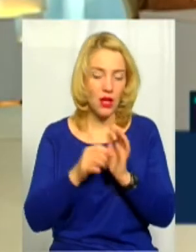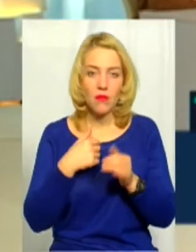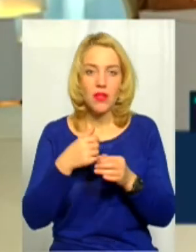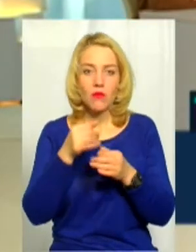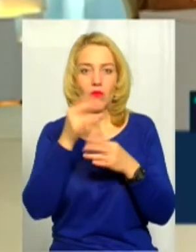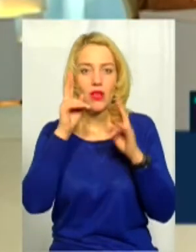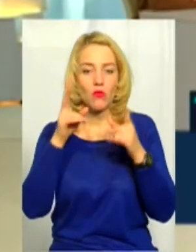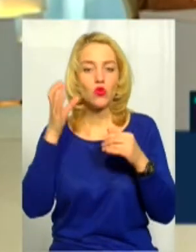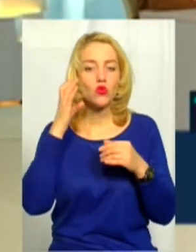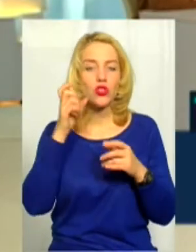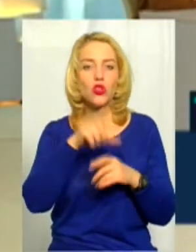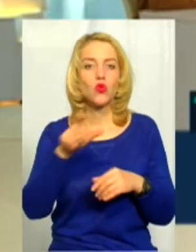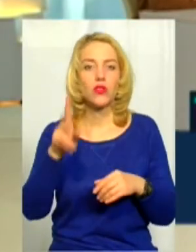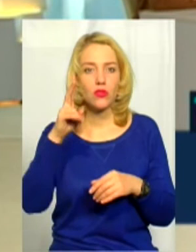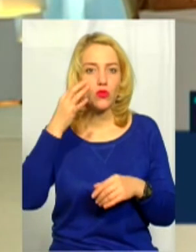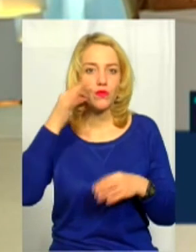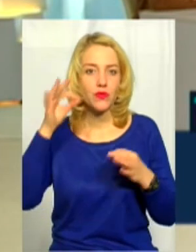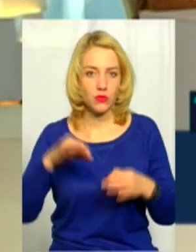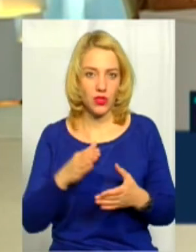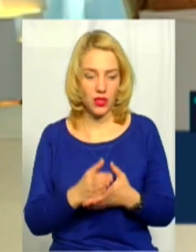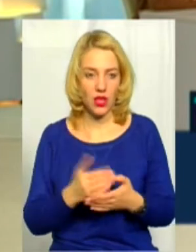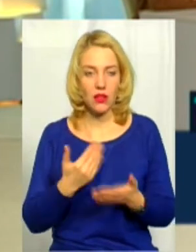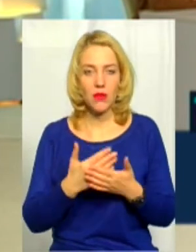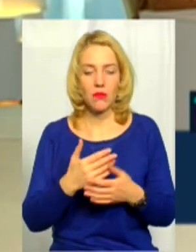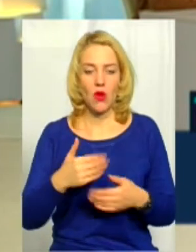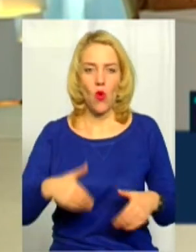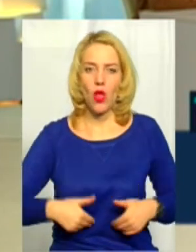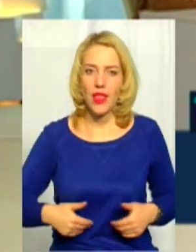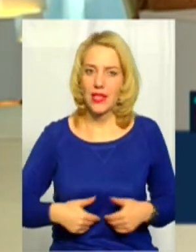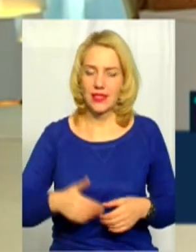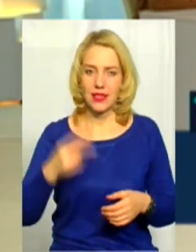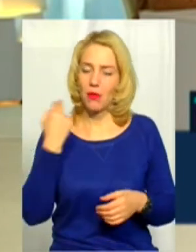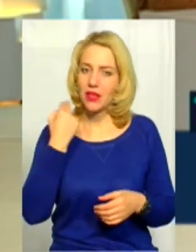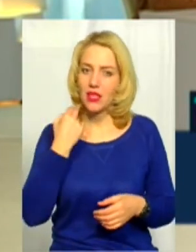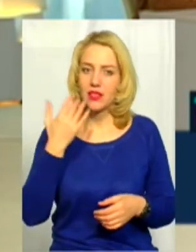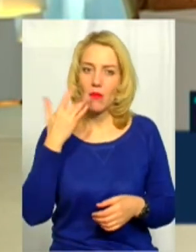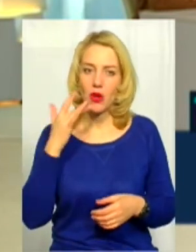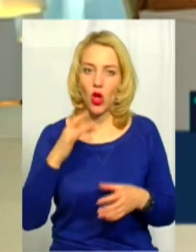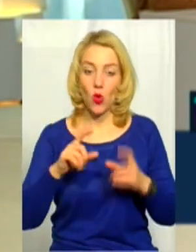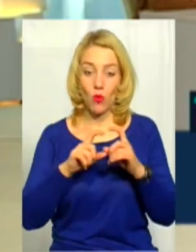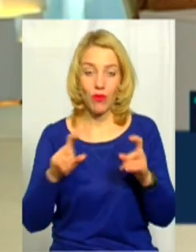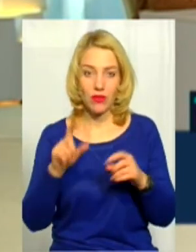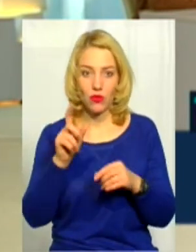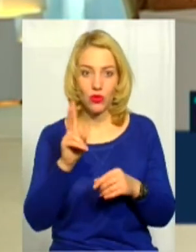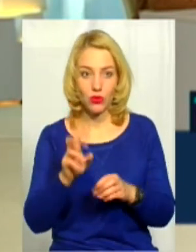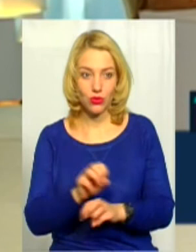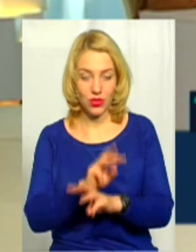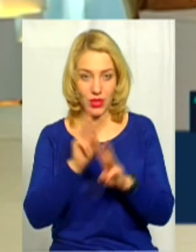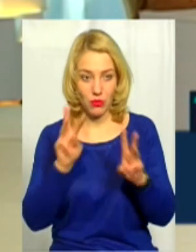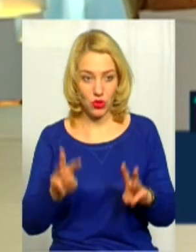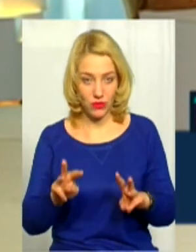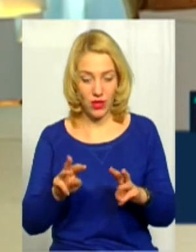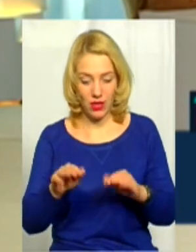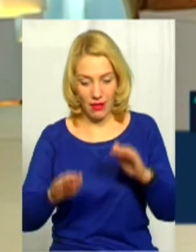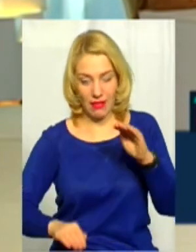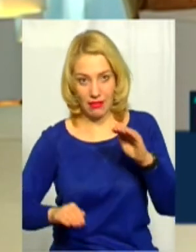найманої праці. А це зараз світовий тренд. У багатьох, я знаю, голландських, британських, американських компаніях людина, яка забезпечує низову ланку, вона